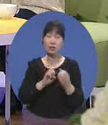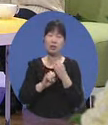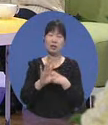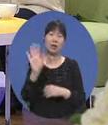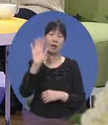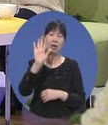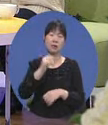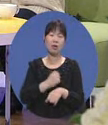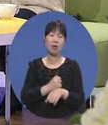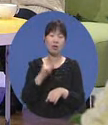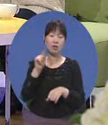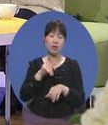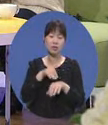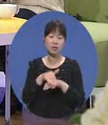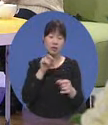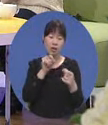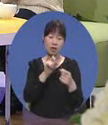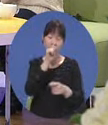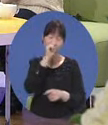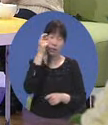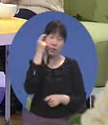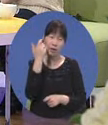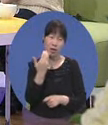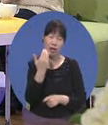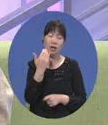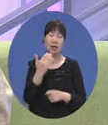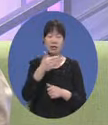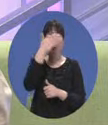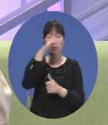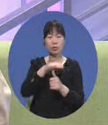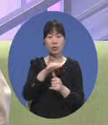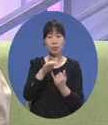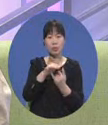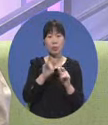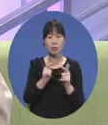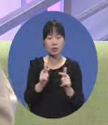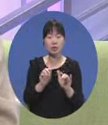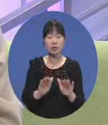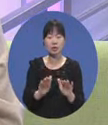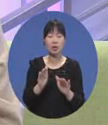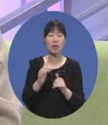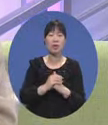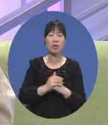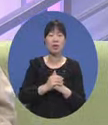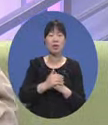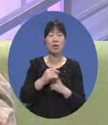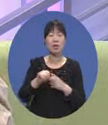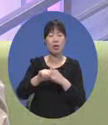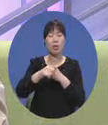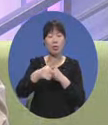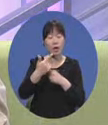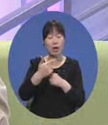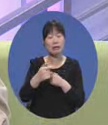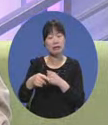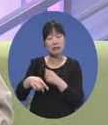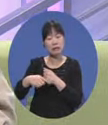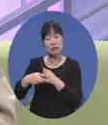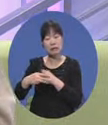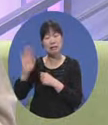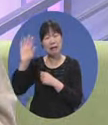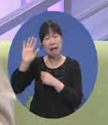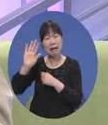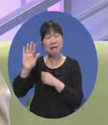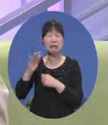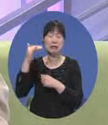어떤 그렇죠. 식으로 접근하는 것이 좀 좋을까요? 이게요, 청소년, 그리고 왜 그 초등학생, 고학년 아이들, 저학년은 잘 안 그래요. 이렇게 괴롭히는